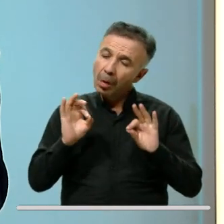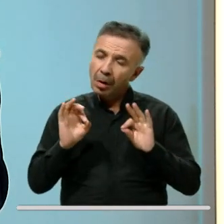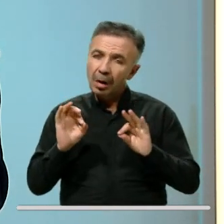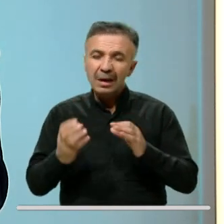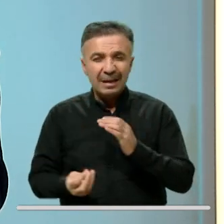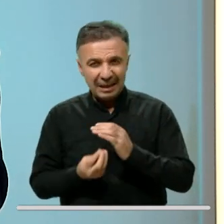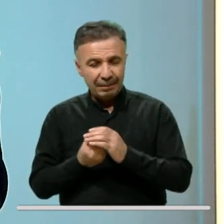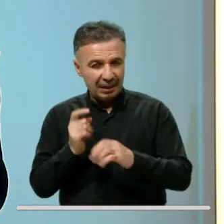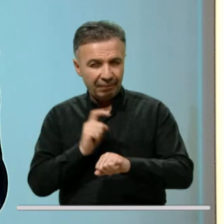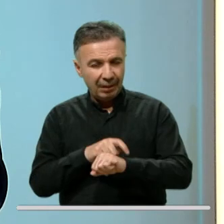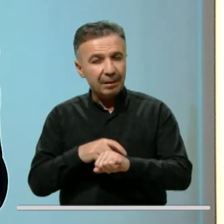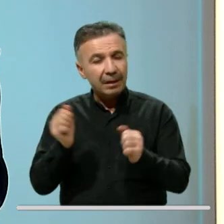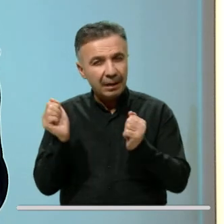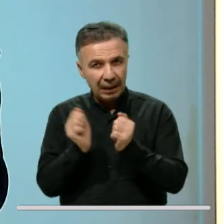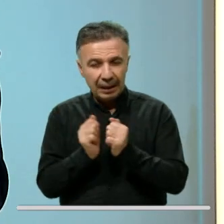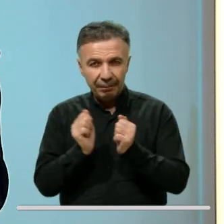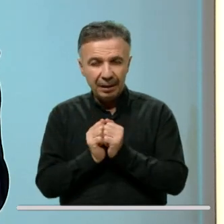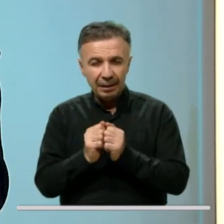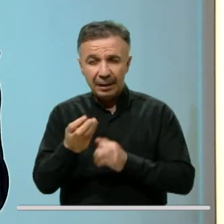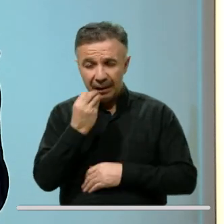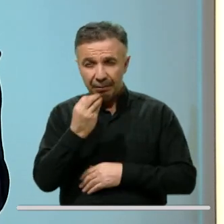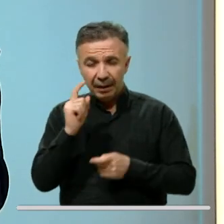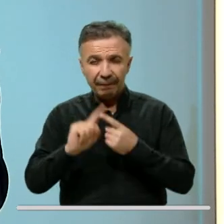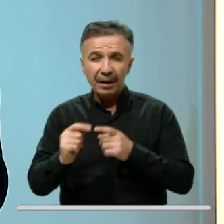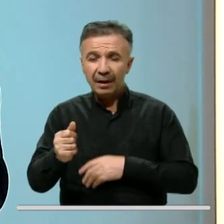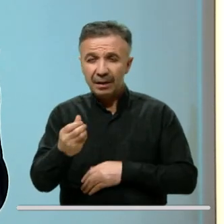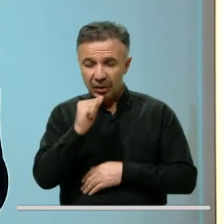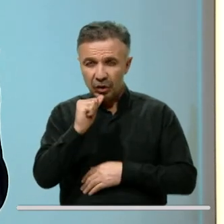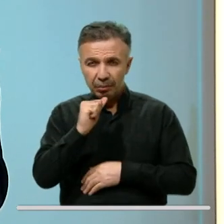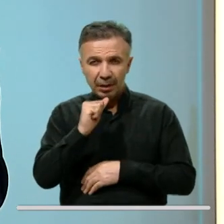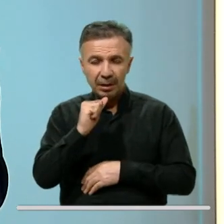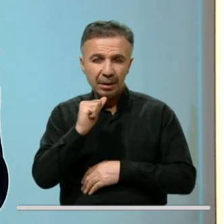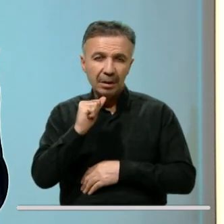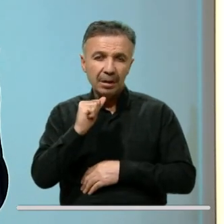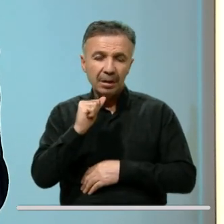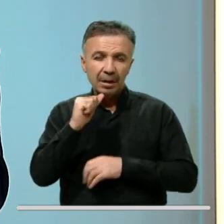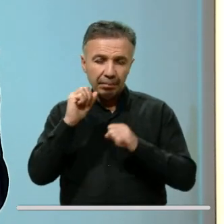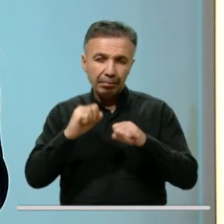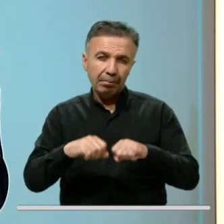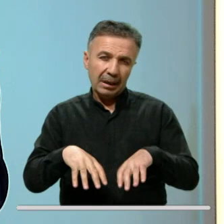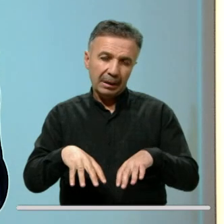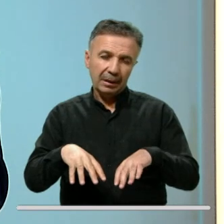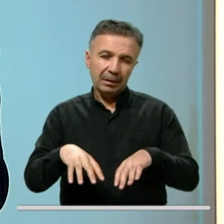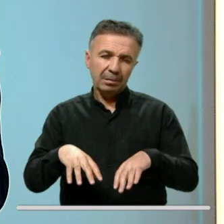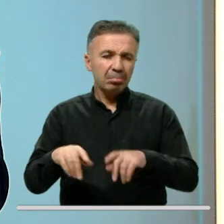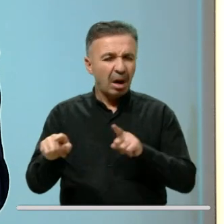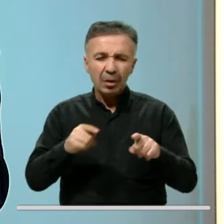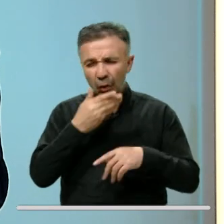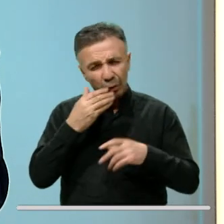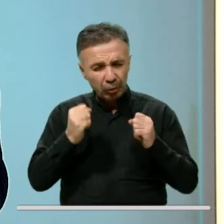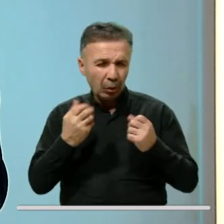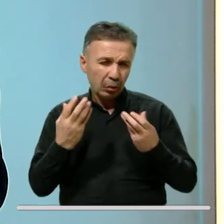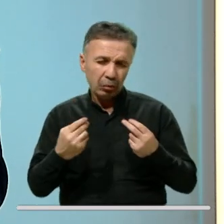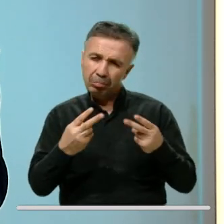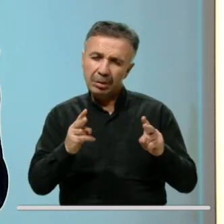surette imsak vaktiyle birlikte yeme ve içmeyi bırakmak gerekir. Yani hangi oruç olursa olsun. Hı. Eğer bir